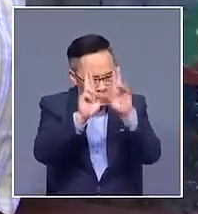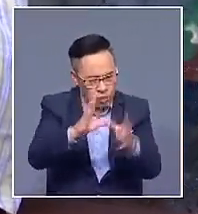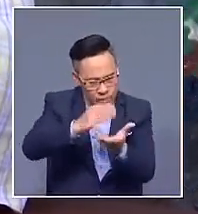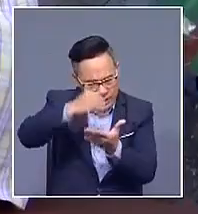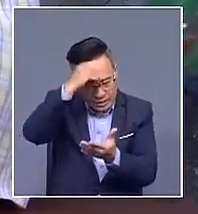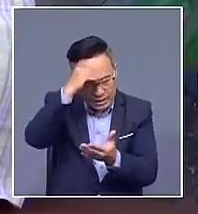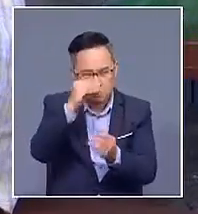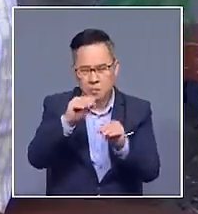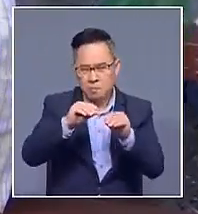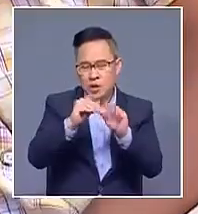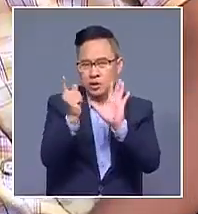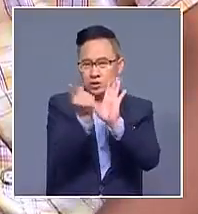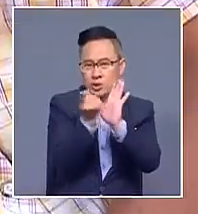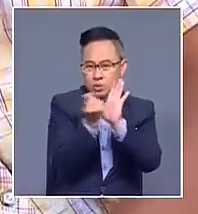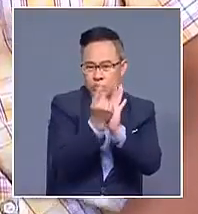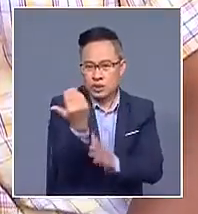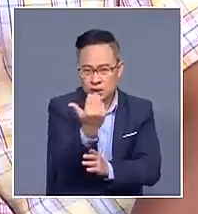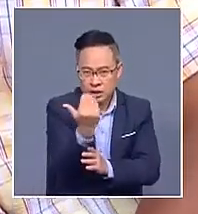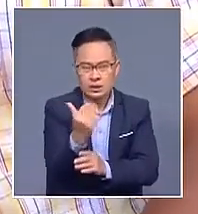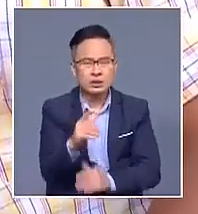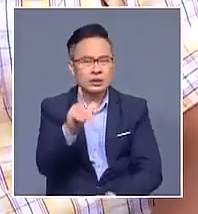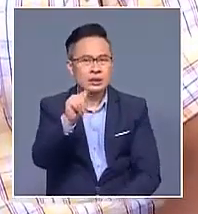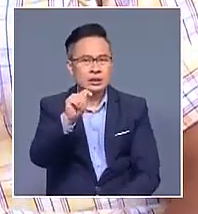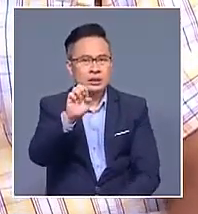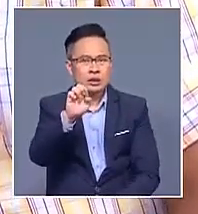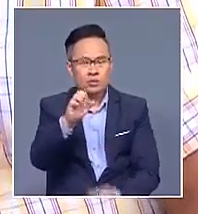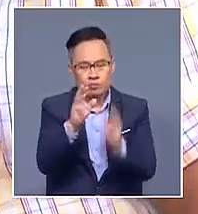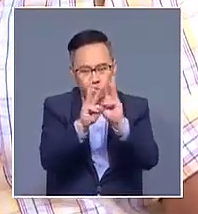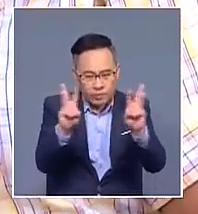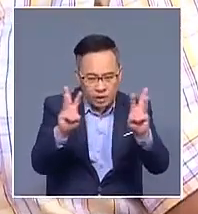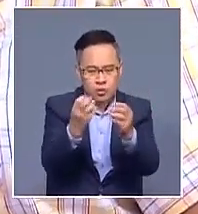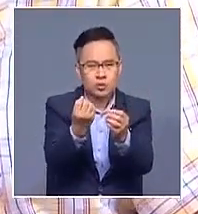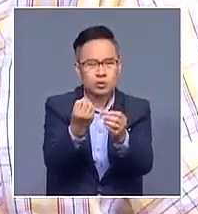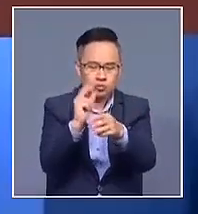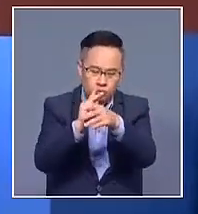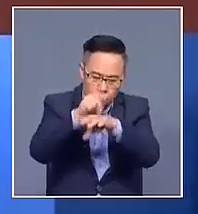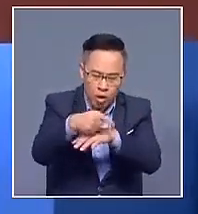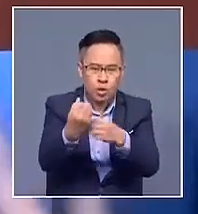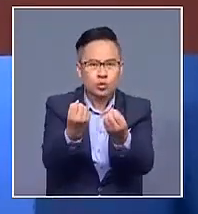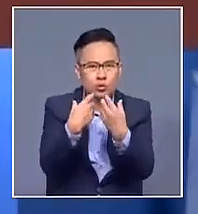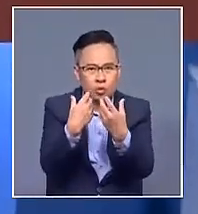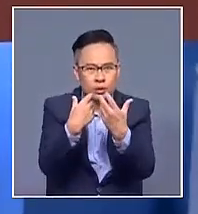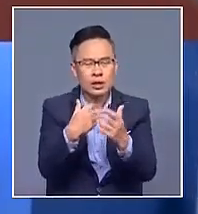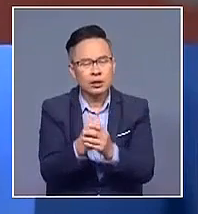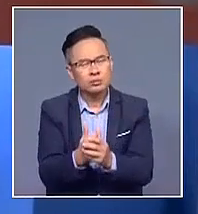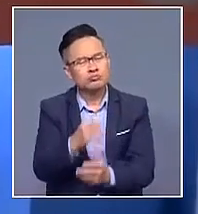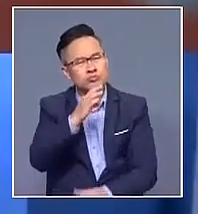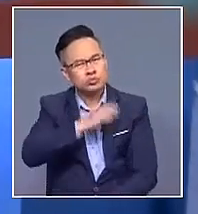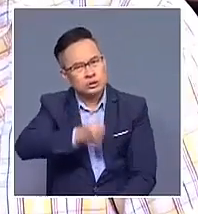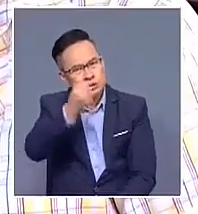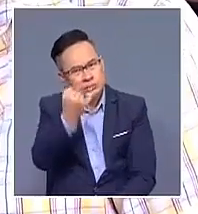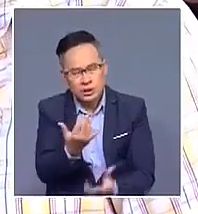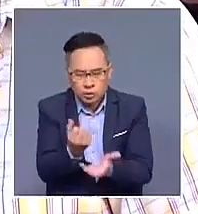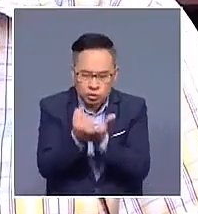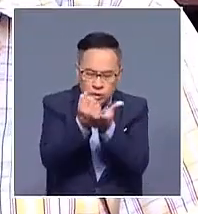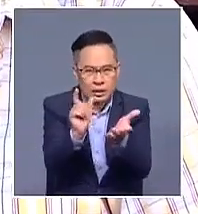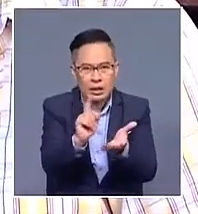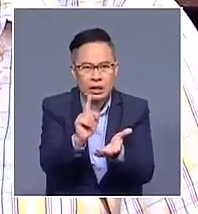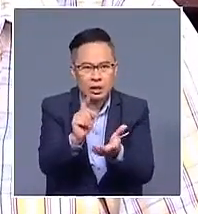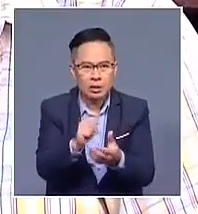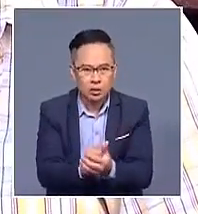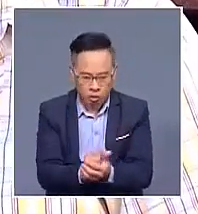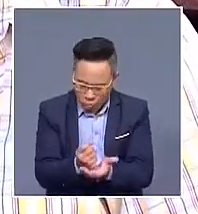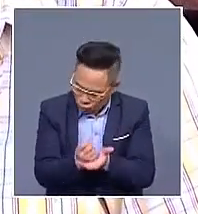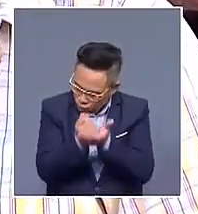างเช่น DLTV tilfree.com เนี่ยมันช่วยลดความเหลื่อมล้ำทางการศึกษาหรือช่วยลดความกังวลของคุณแม่ลงได้ไหมคะ ลดความกัง